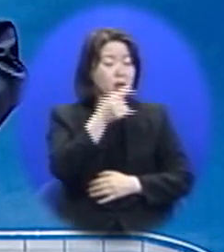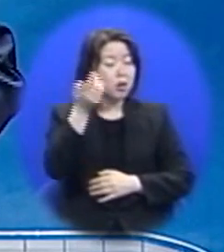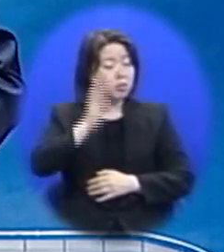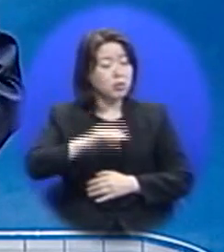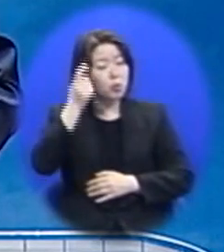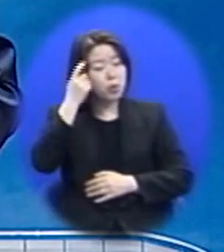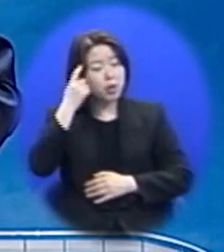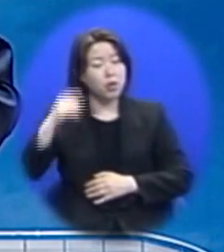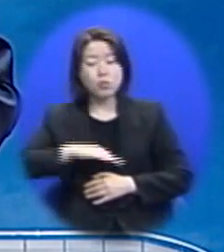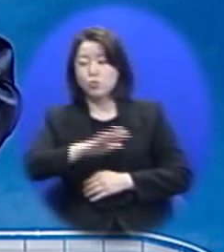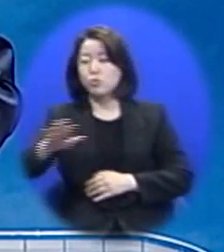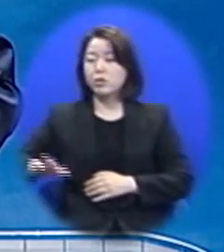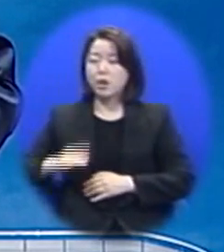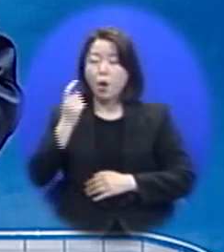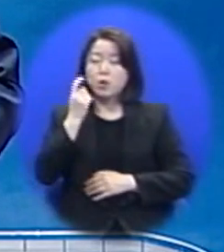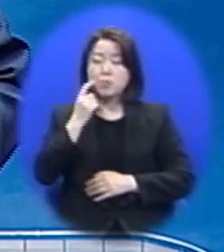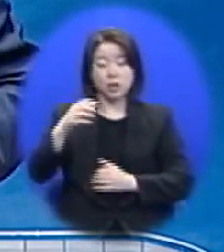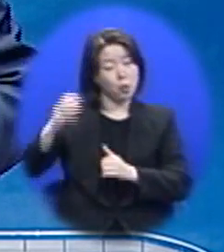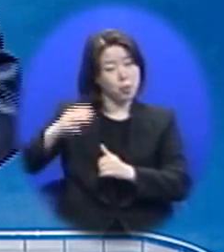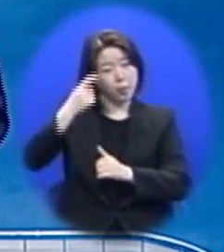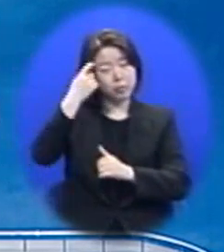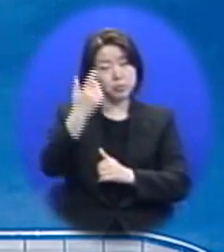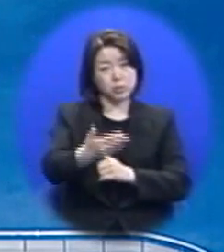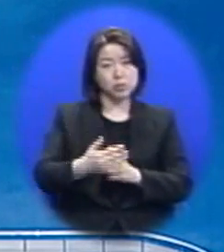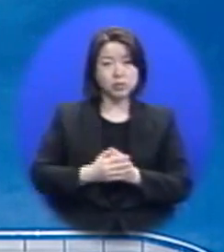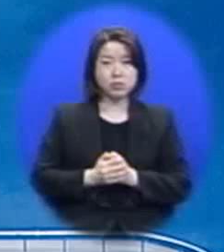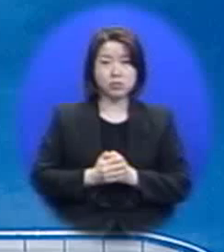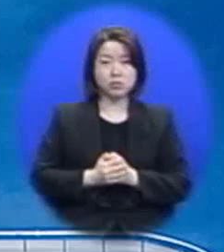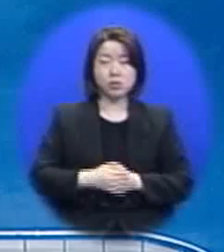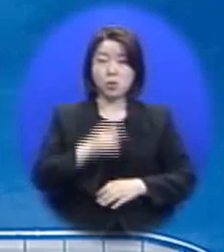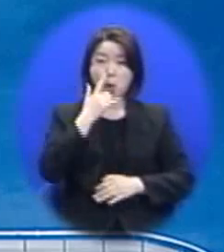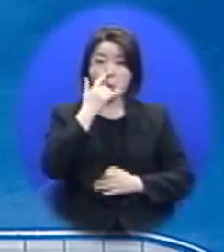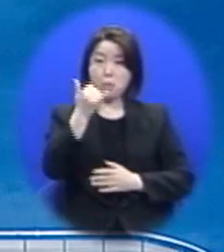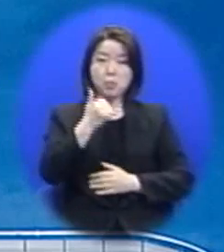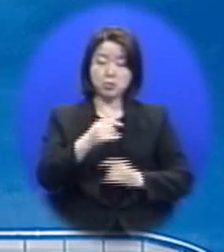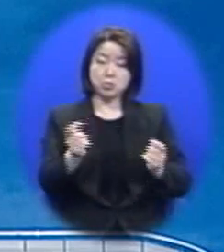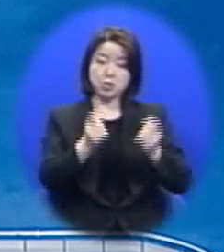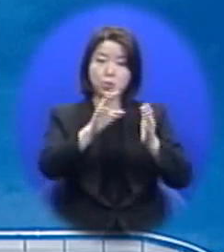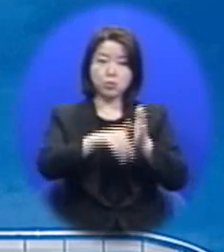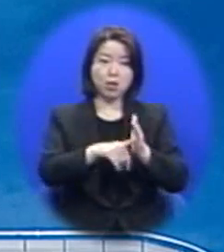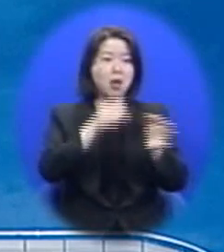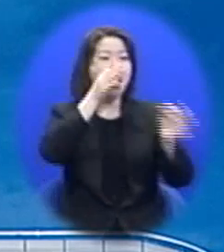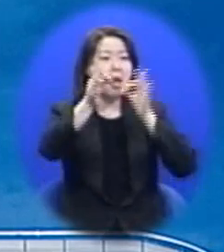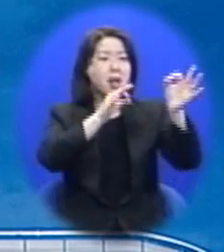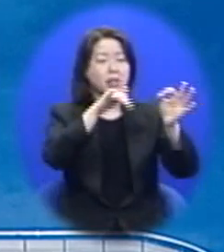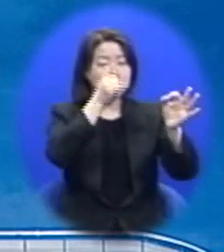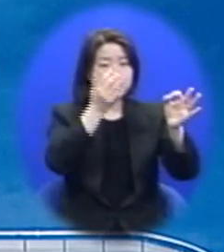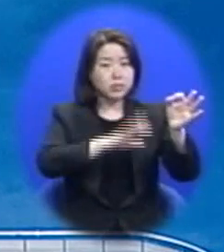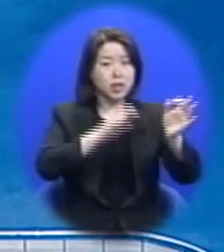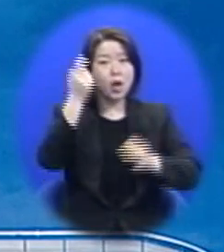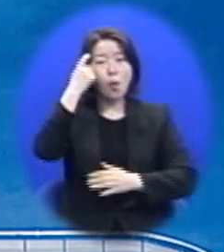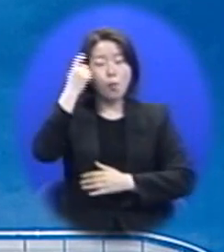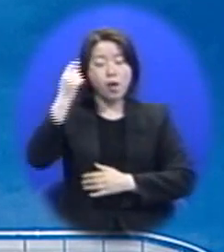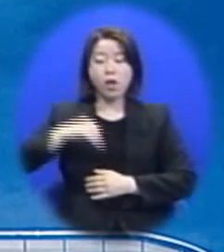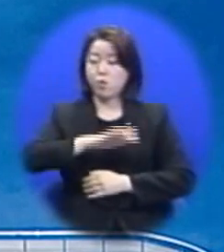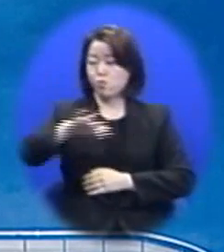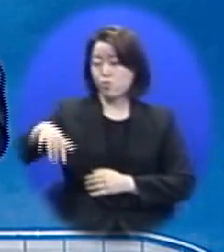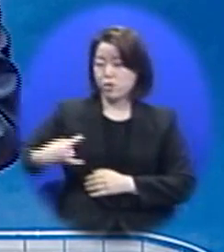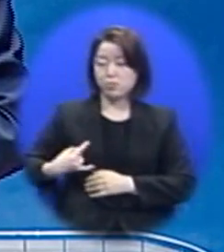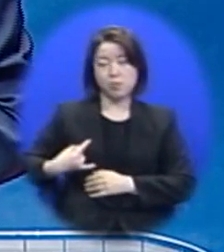거짓말했다고 야단 쳐? 엄마 아빠는 싸울 때 막 소리 질렀잖아. 근데 왜 우리 보고는 좋은 말 하라고 그래?